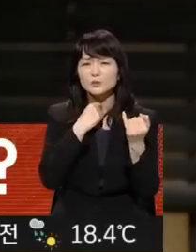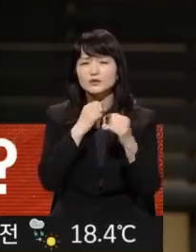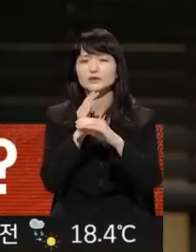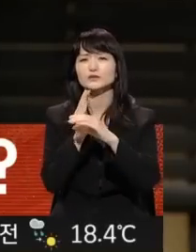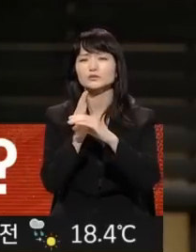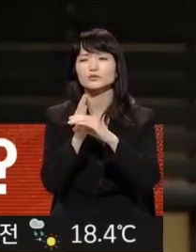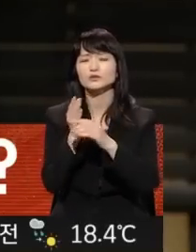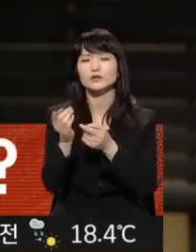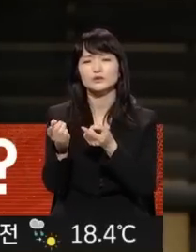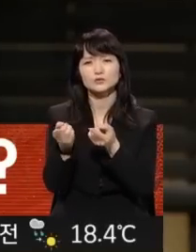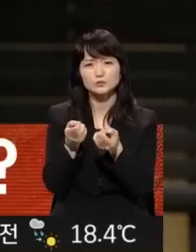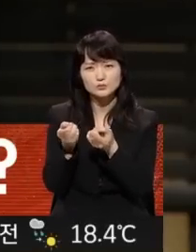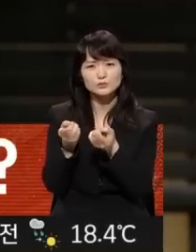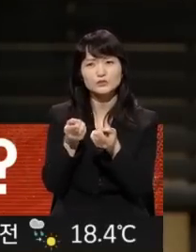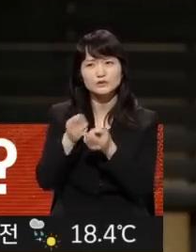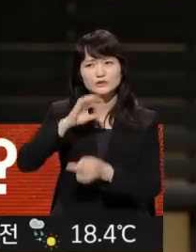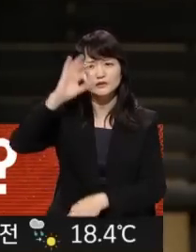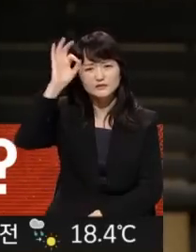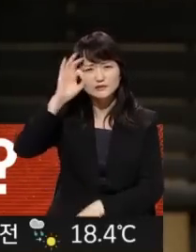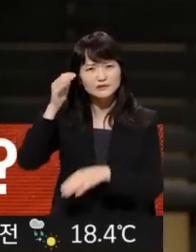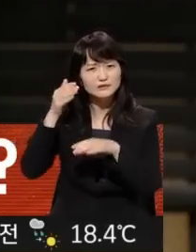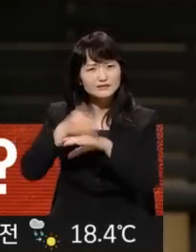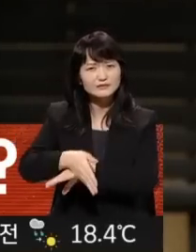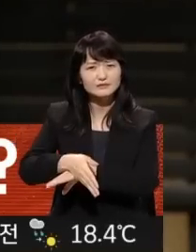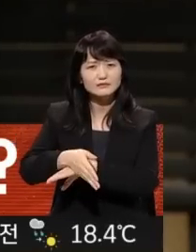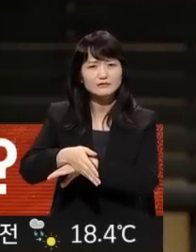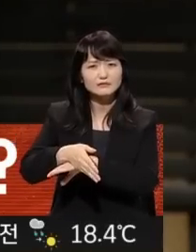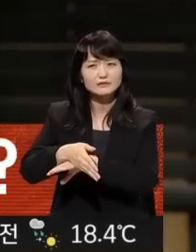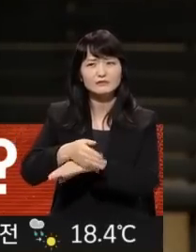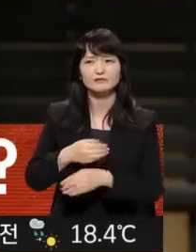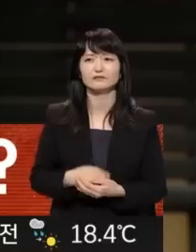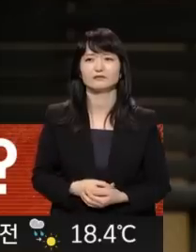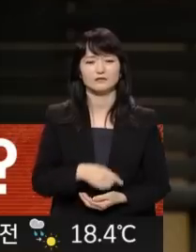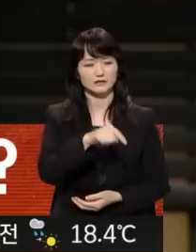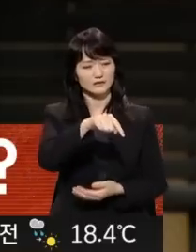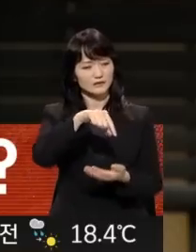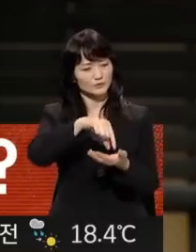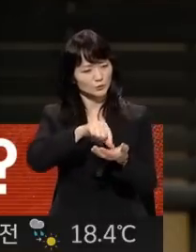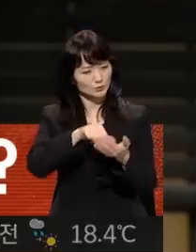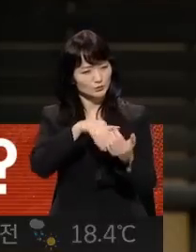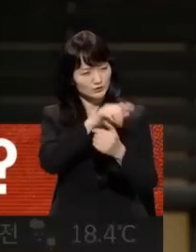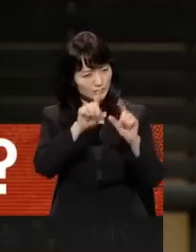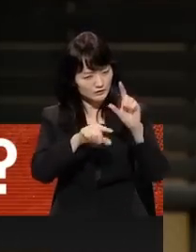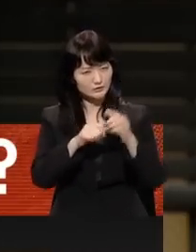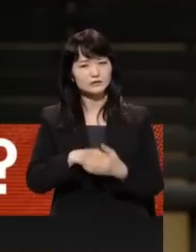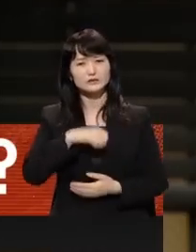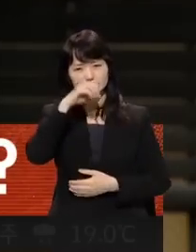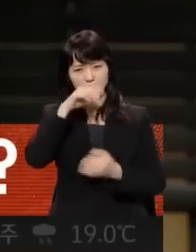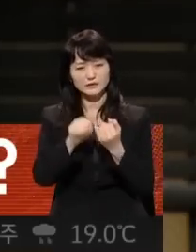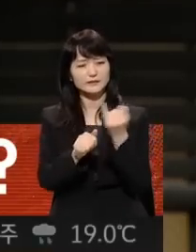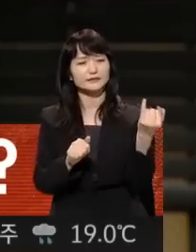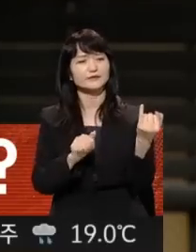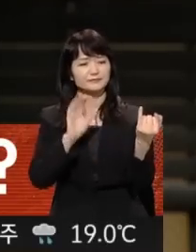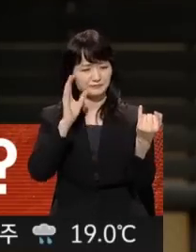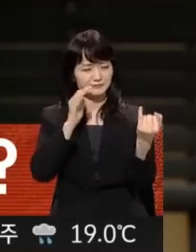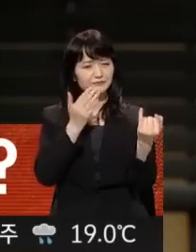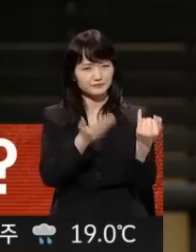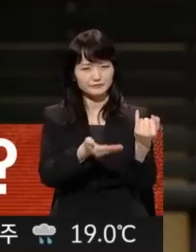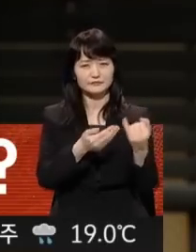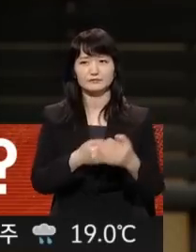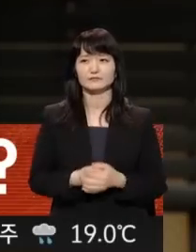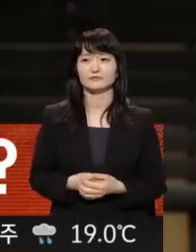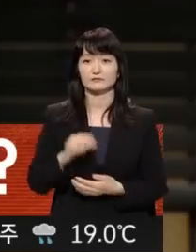중간 단계를 찾기에는 이미 늦은 거 같습니다 그냥 저 응원해 주시고 그리고 저는 요즘